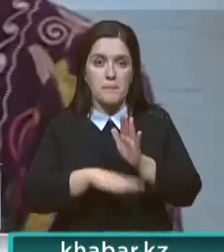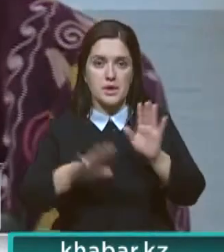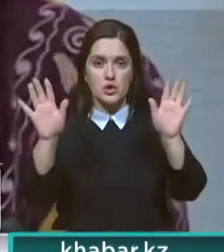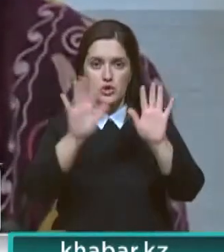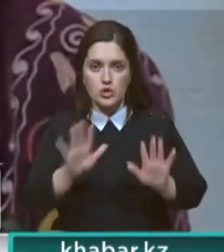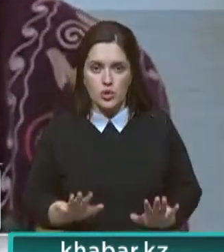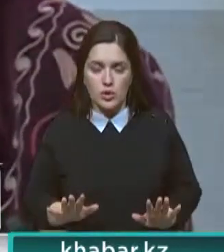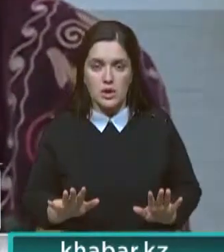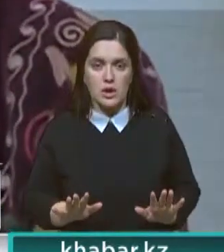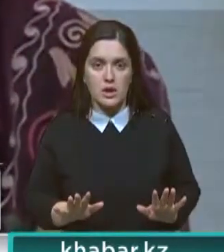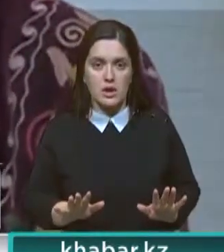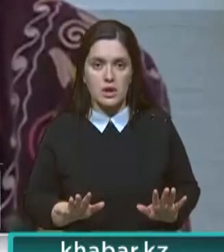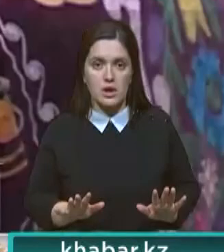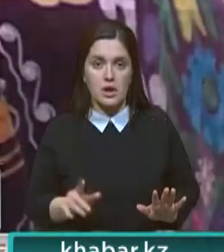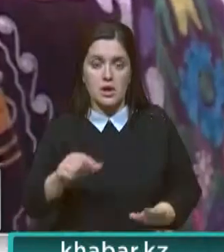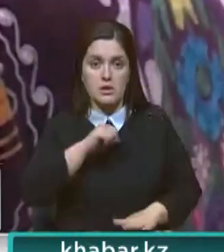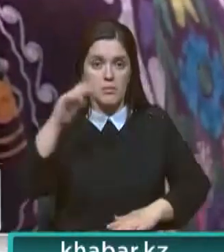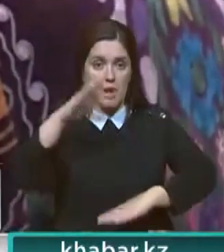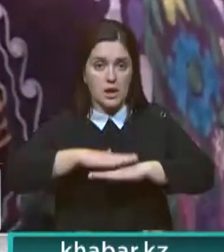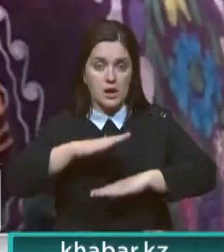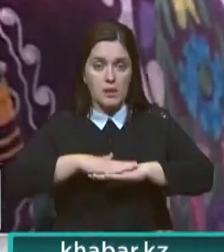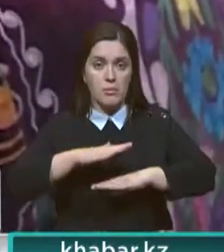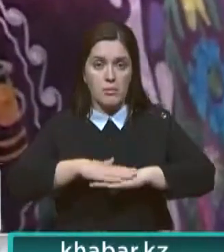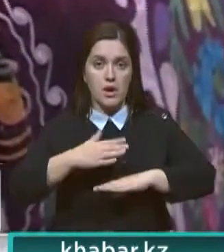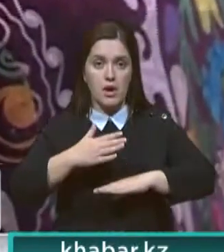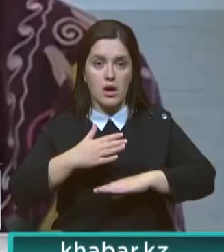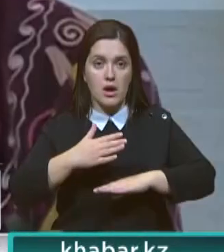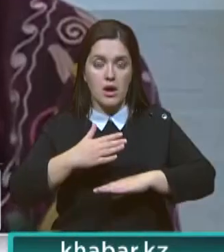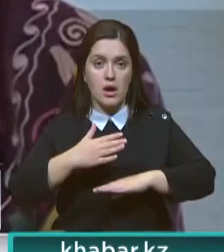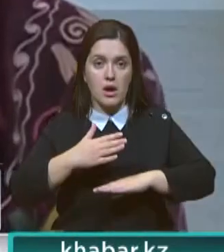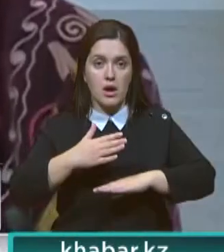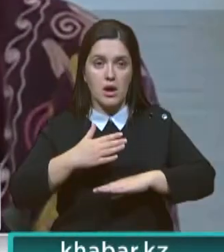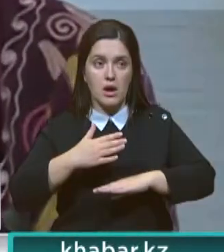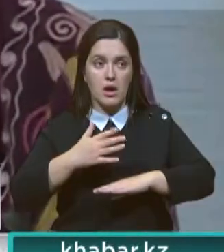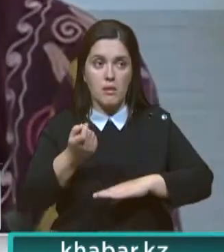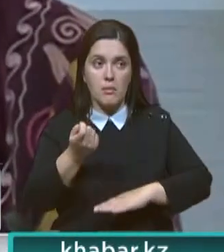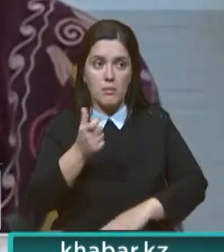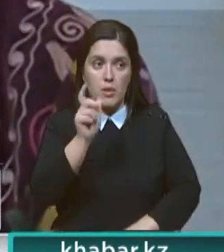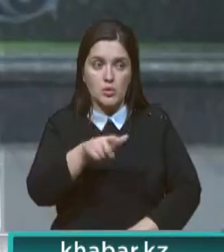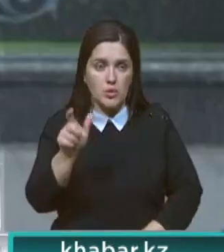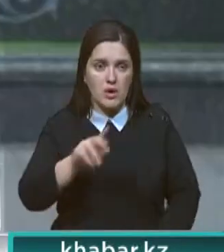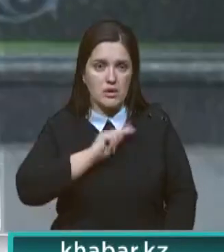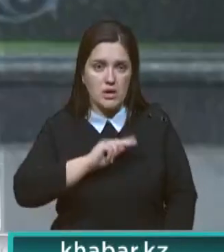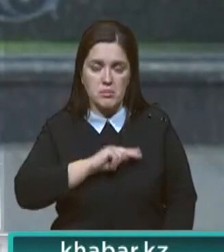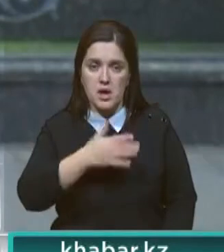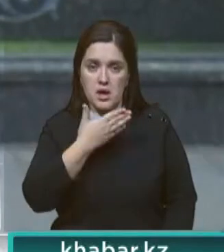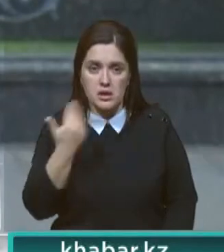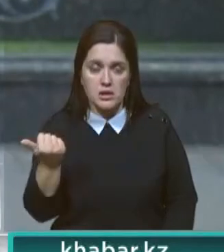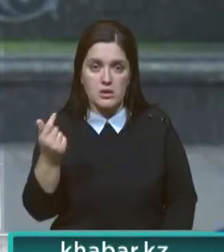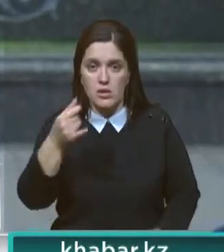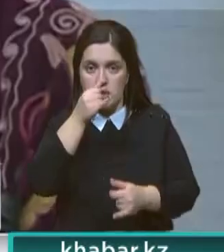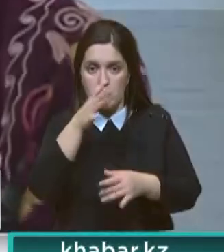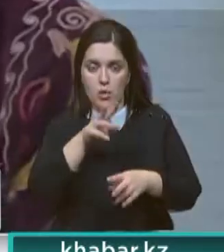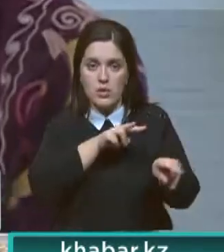это местный исполнительный орган акиматы. Там обычно 1,5 человека работают, даже не 2 человека. Он, конечно, не может все